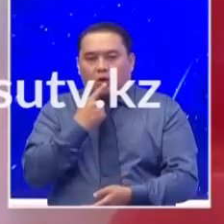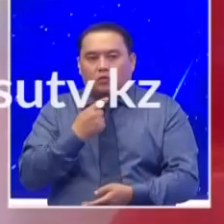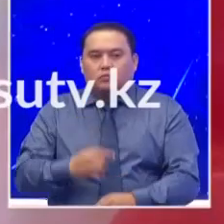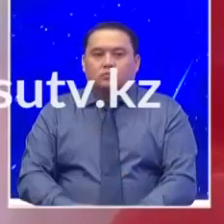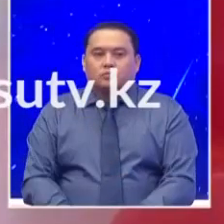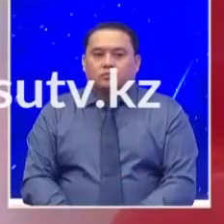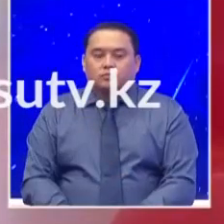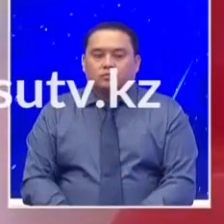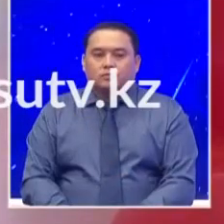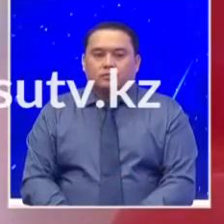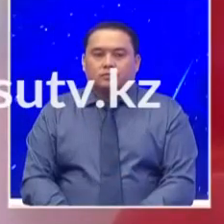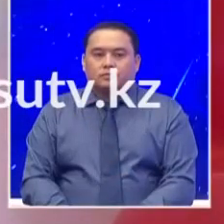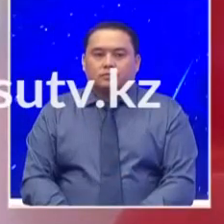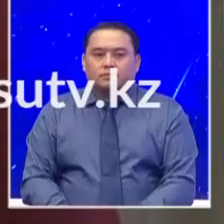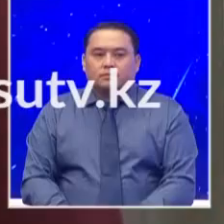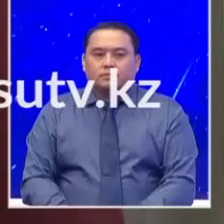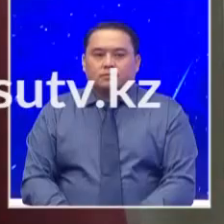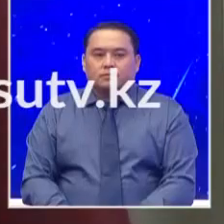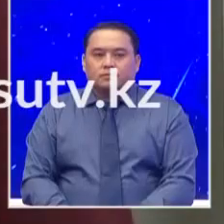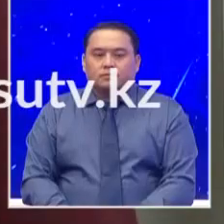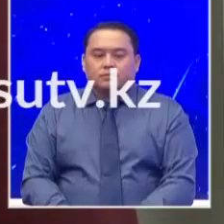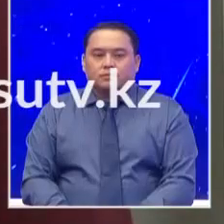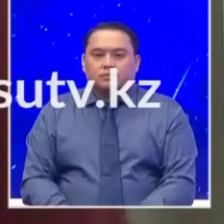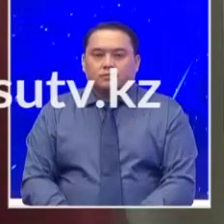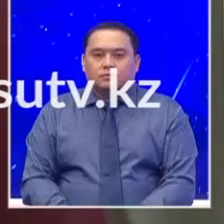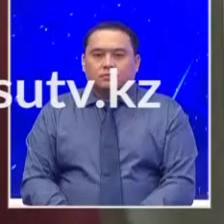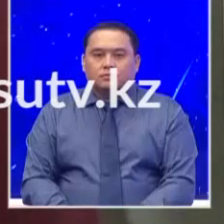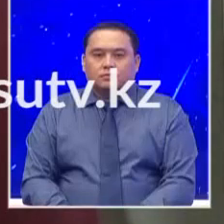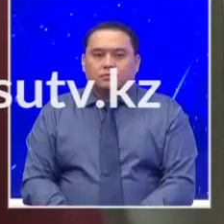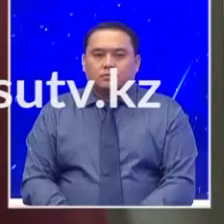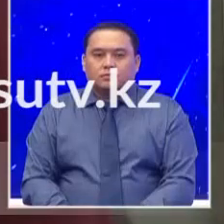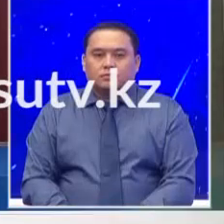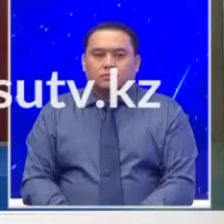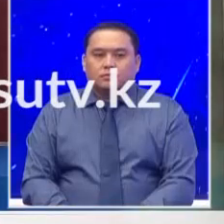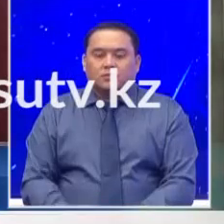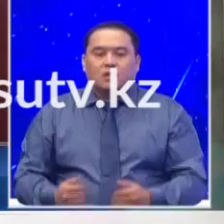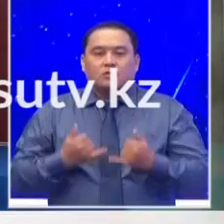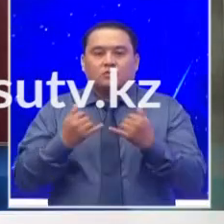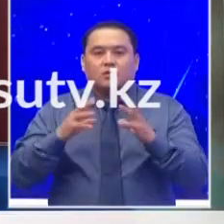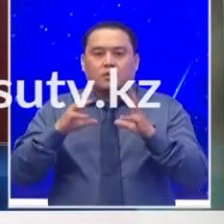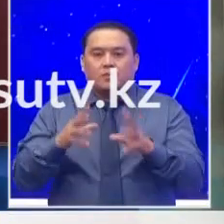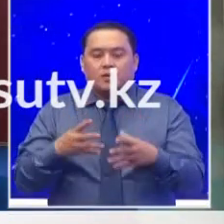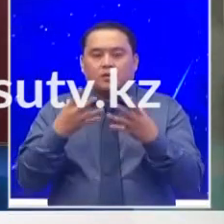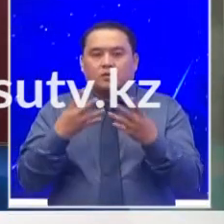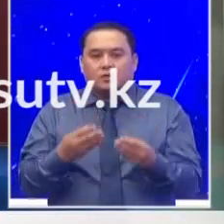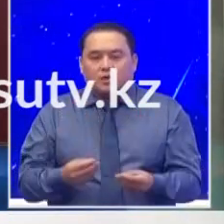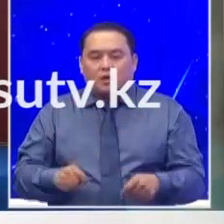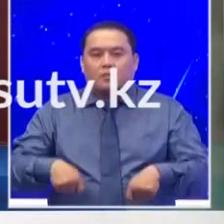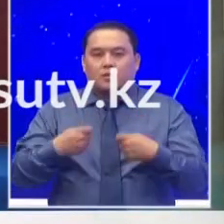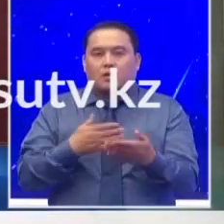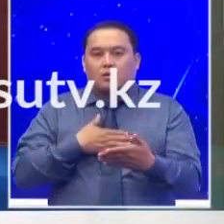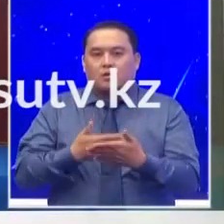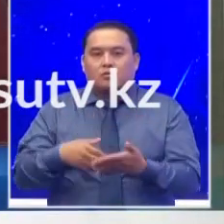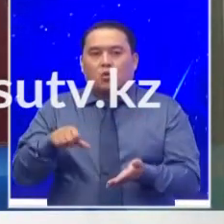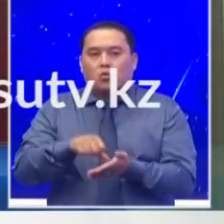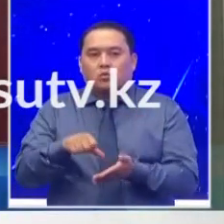а в дружбу. Делятся они. В В честь Всемирного дня донора мы пришли принять участие